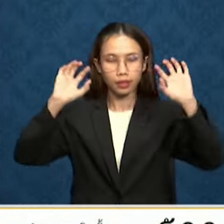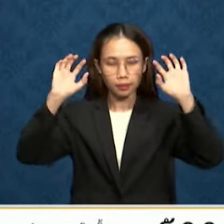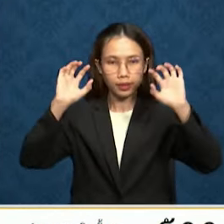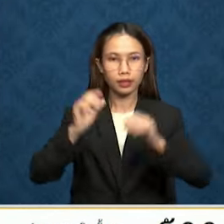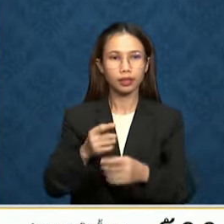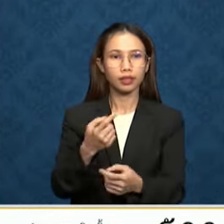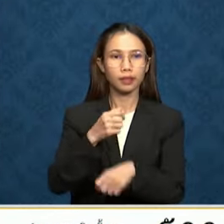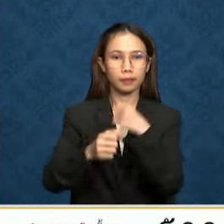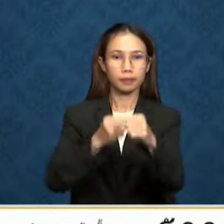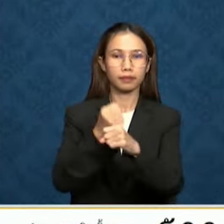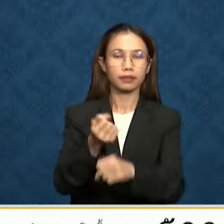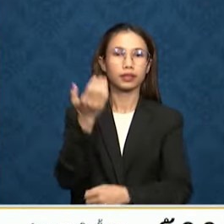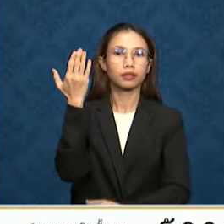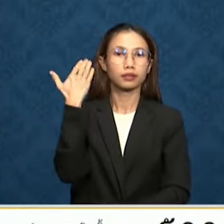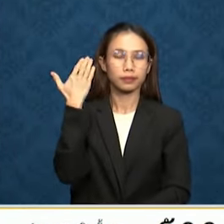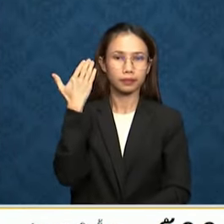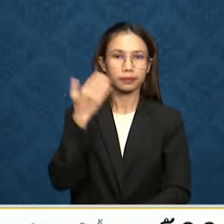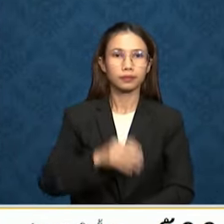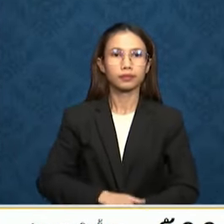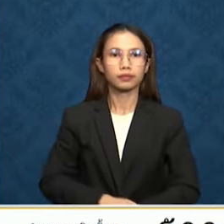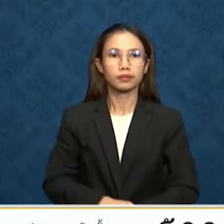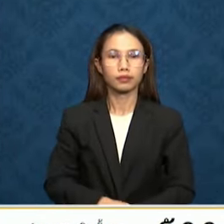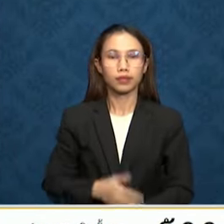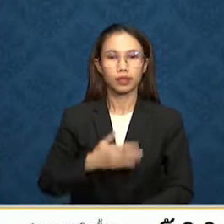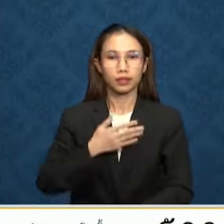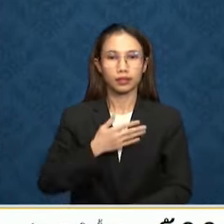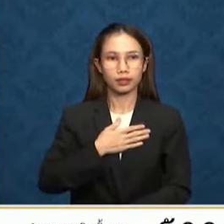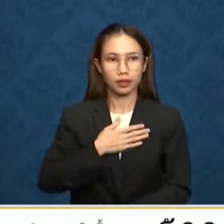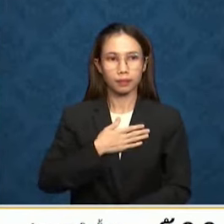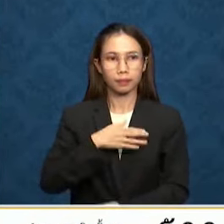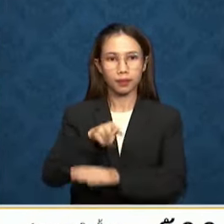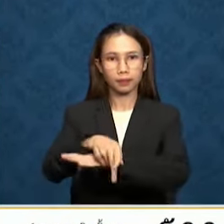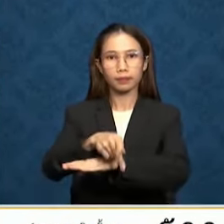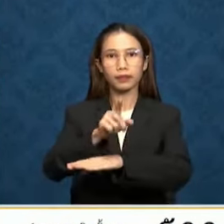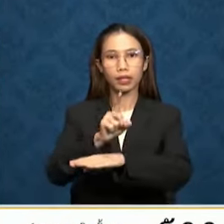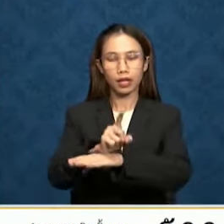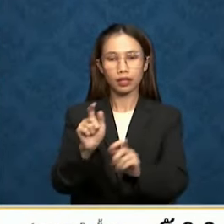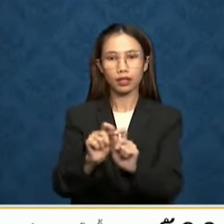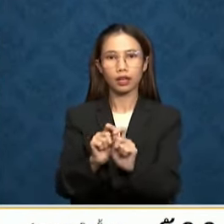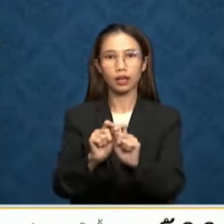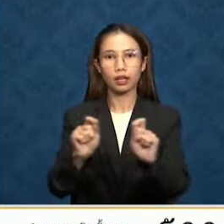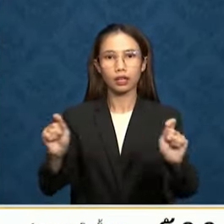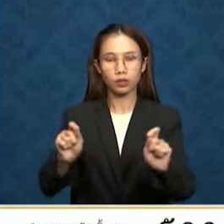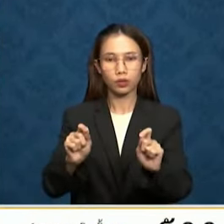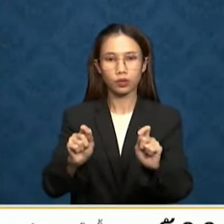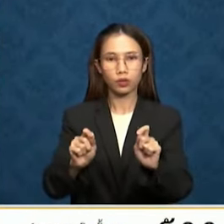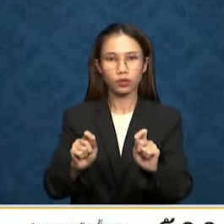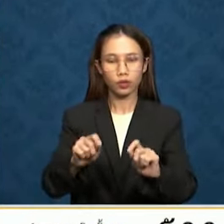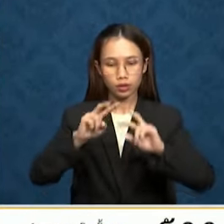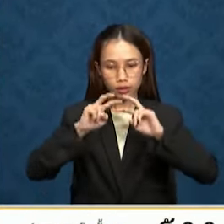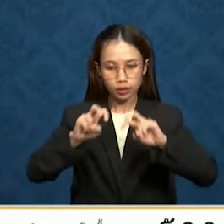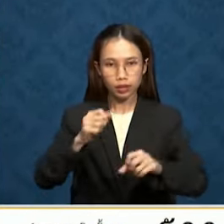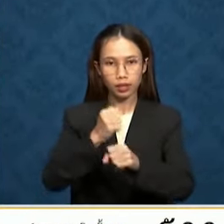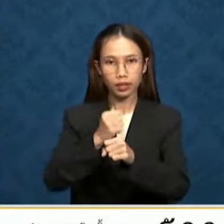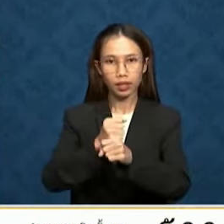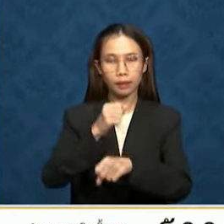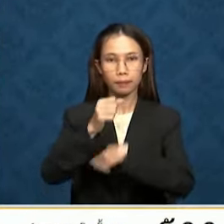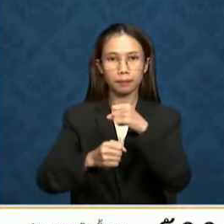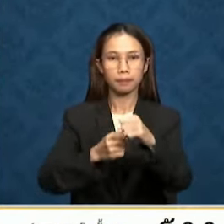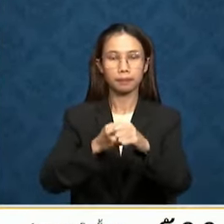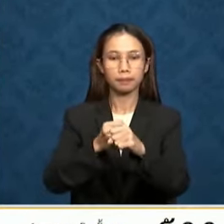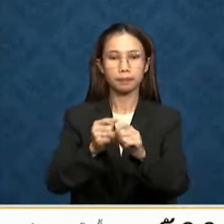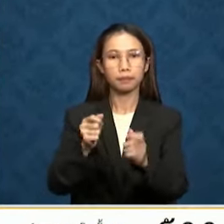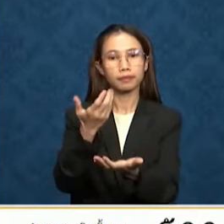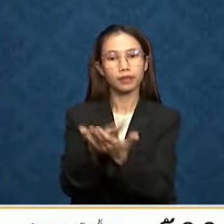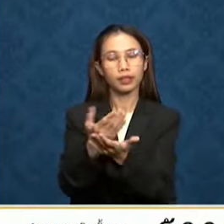ในปีที่ผ่านมานะคะดิฉันได้มีโอกาสเป็นประธานอนุกรรมาธิการศึกษาการจัดทำงบประมาณปี 68ค่ะ